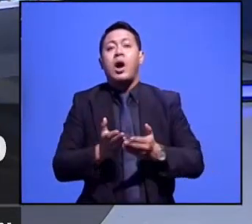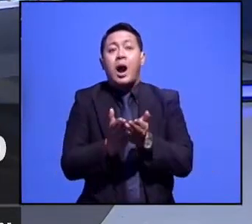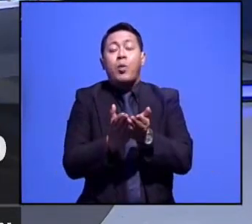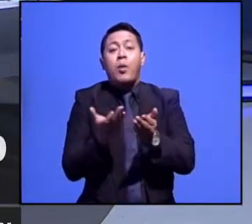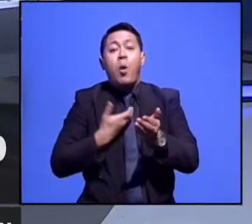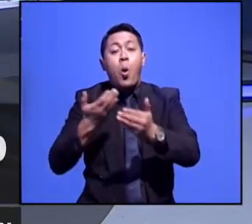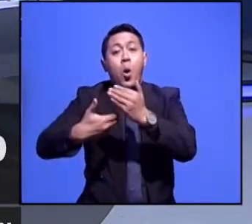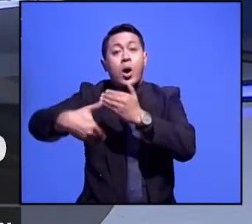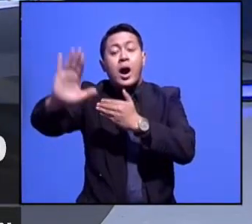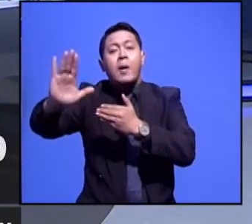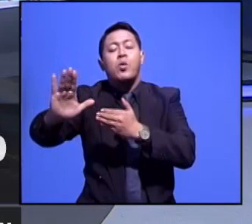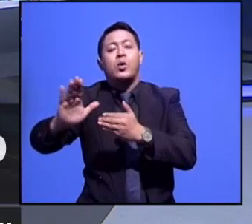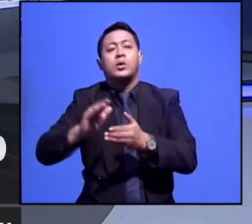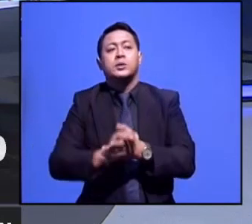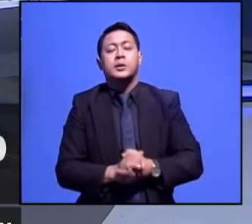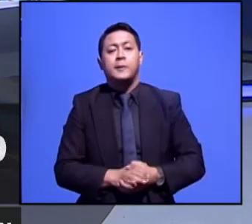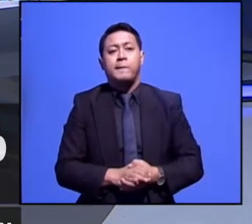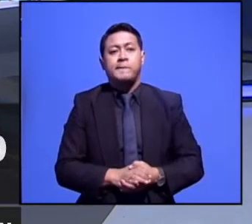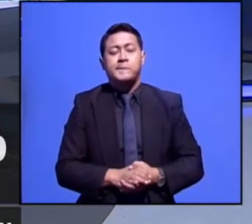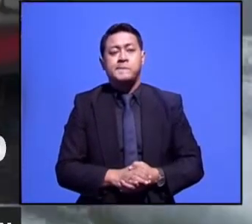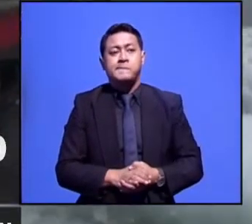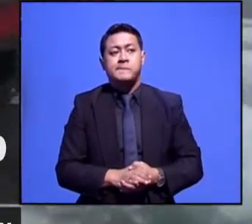mencoba kabur keluar dari perairan Indonesia.